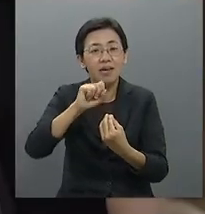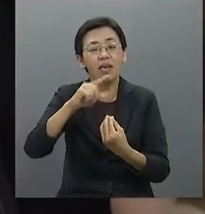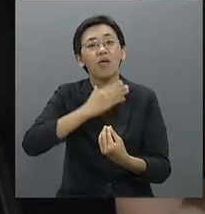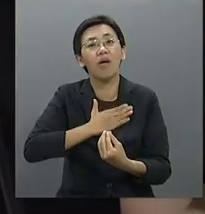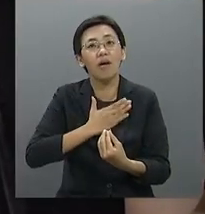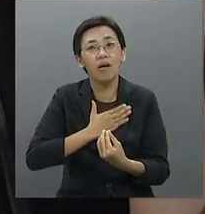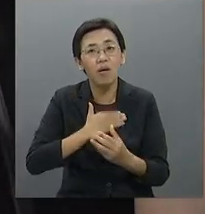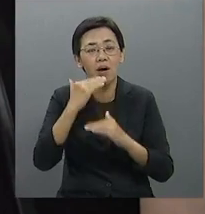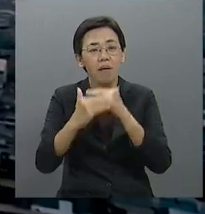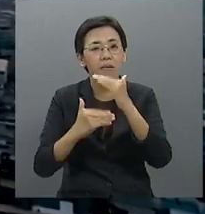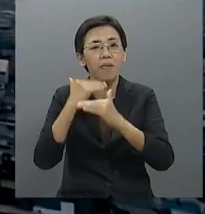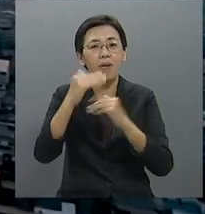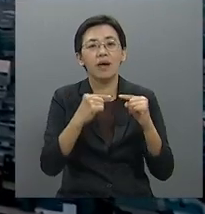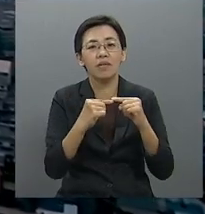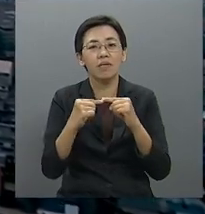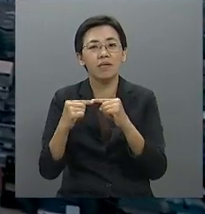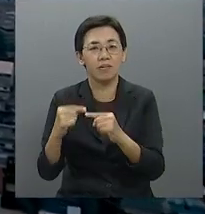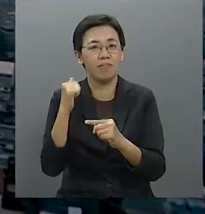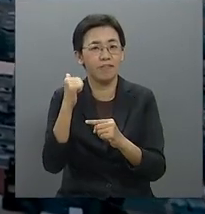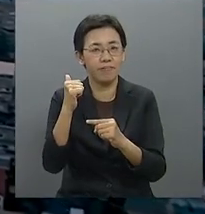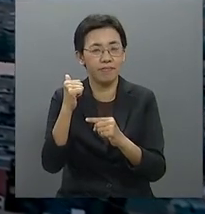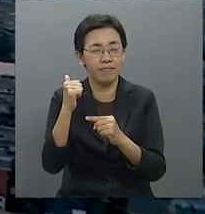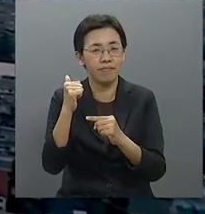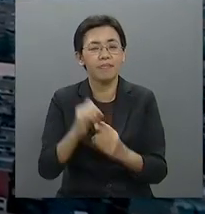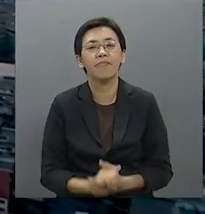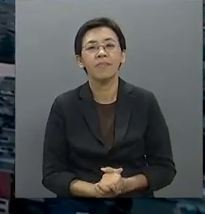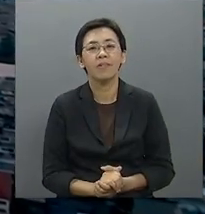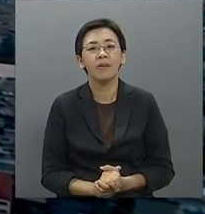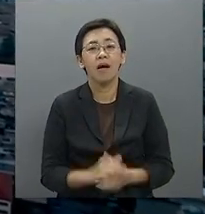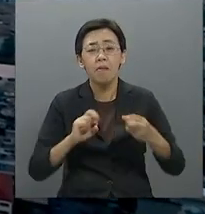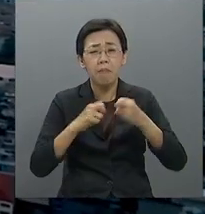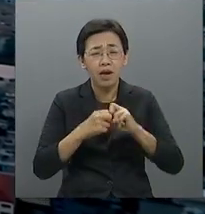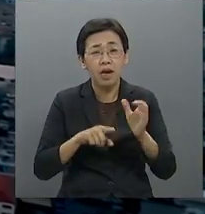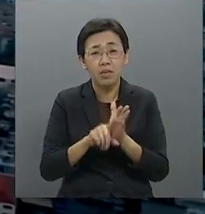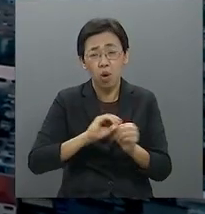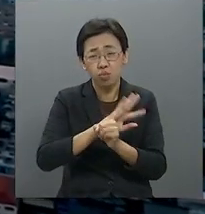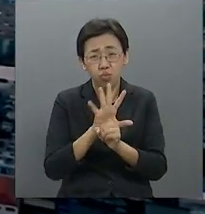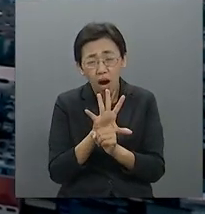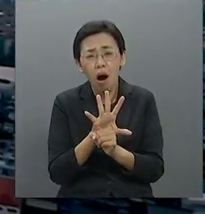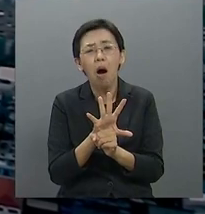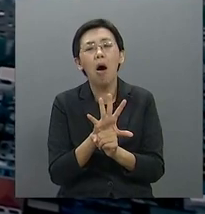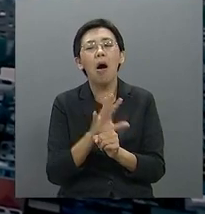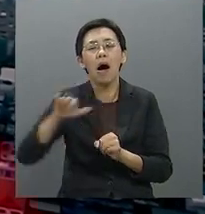ต่อไปได้อย่างมั่นคงและสามารถผ่านวิกฤษโควิด-19 ไปดวยกัน